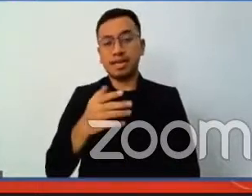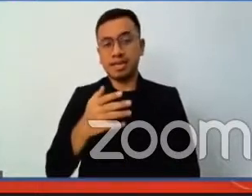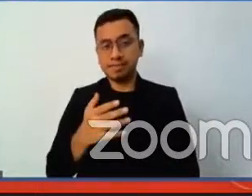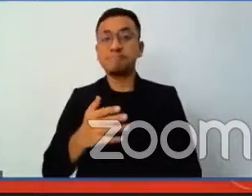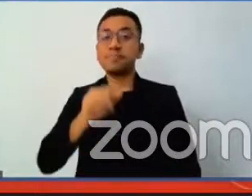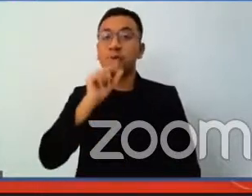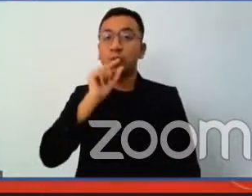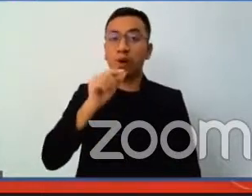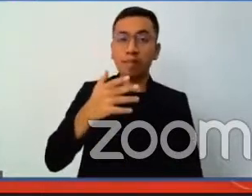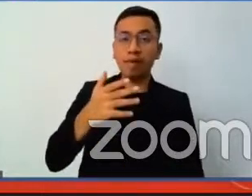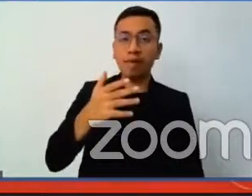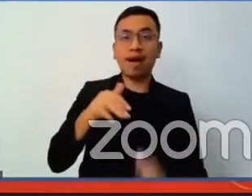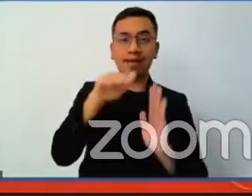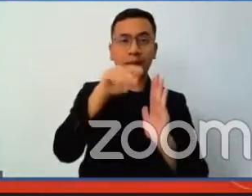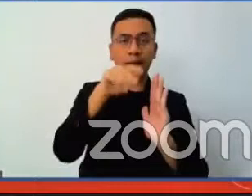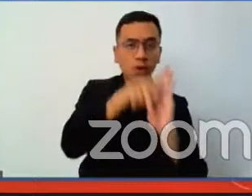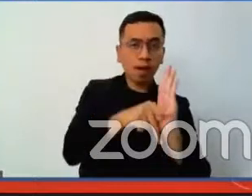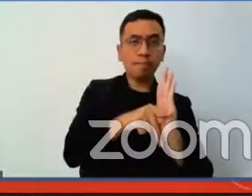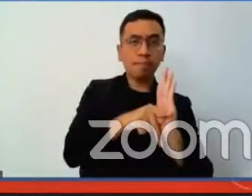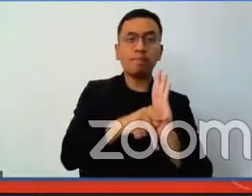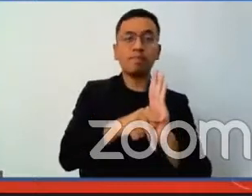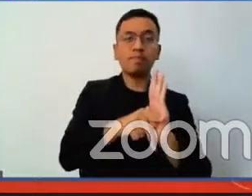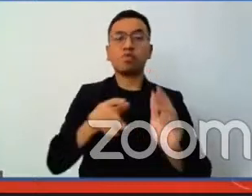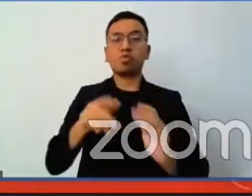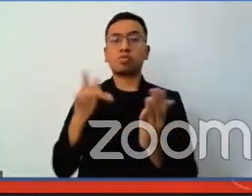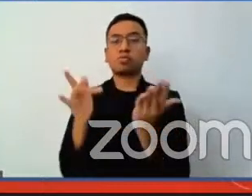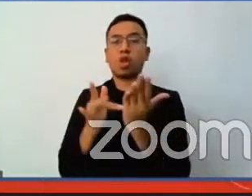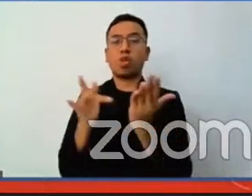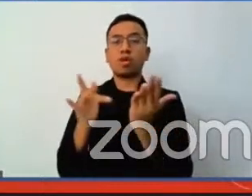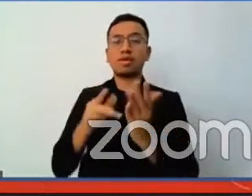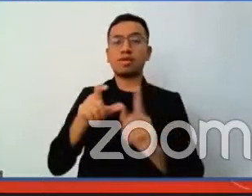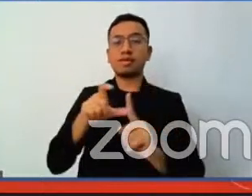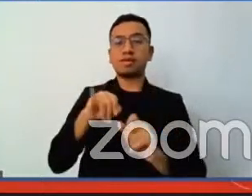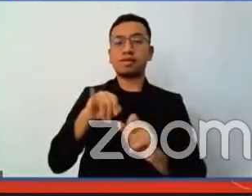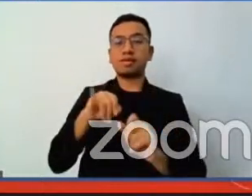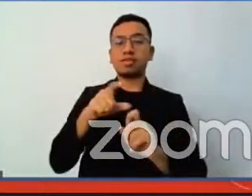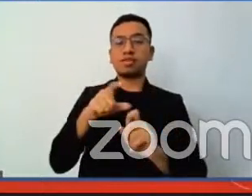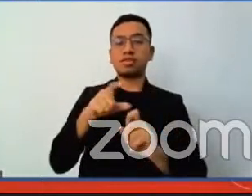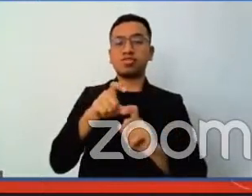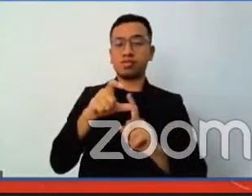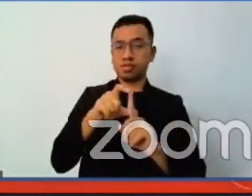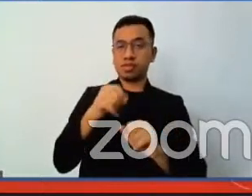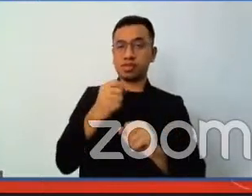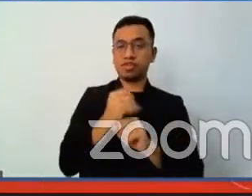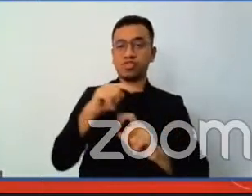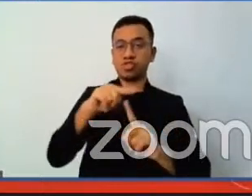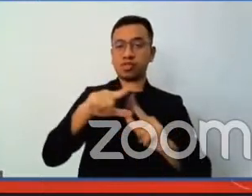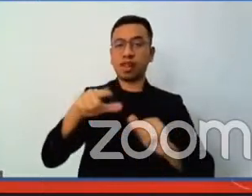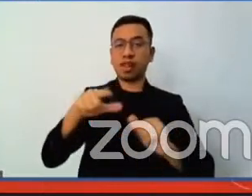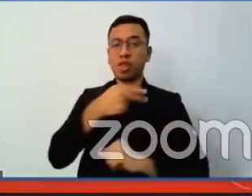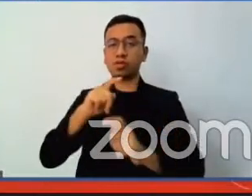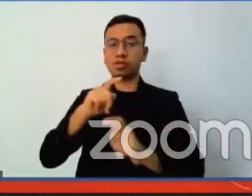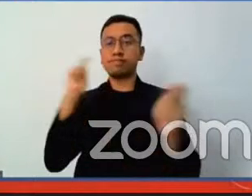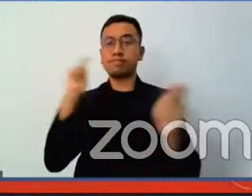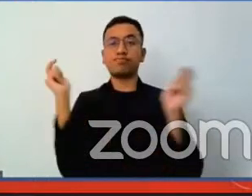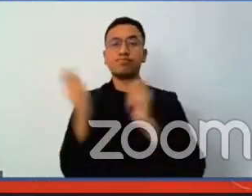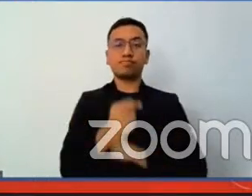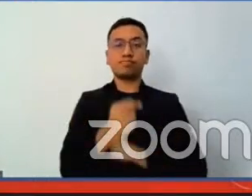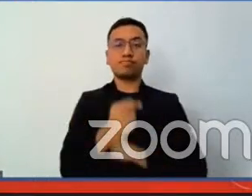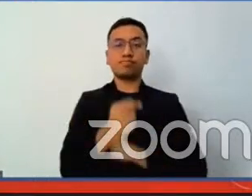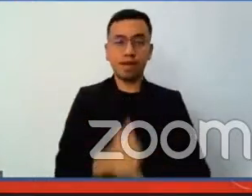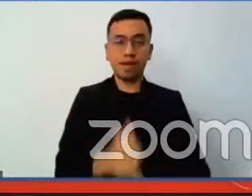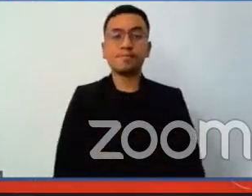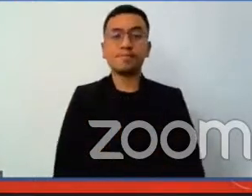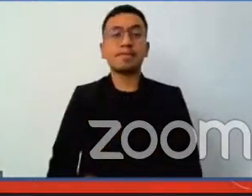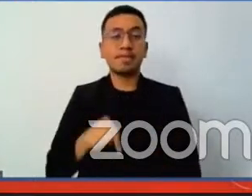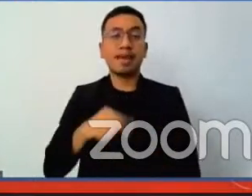digital Indonesia. Rekan sekalian yang berbahagia, salah satu pilar penting dalam mendukung terwujudnya agenda transformasi digital